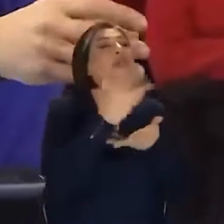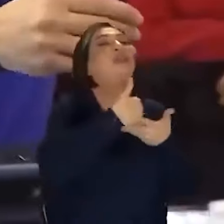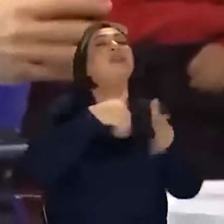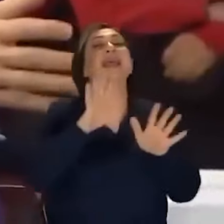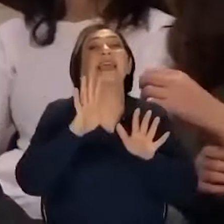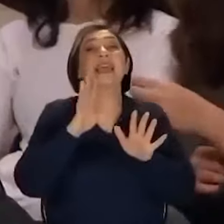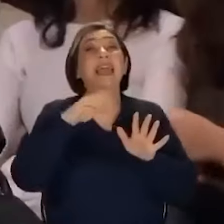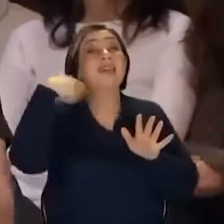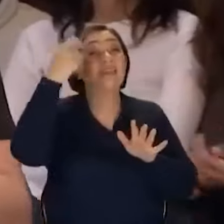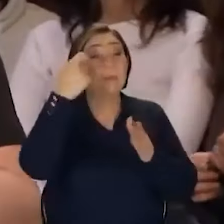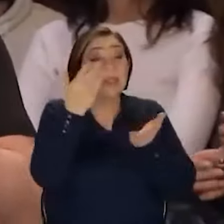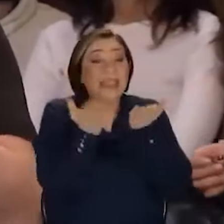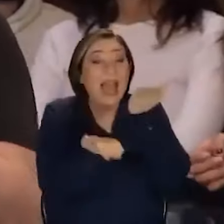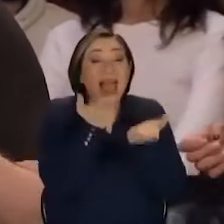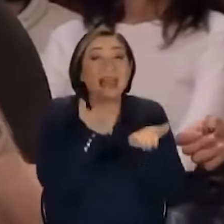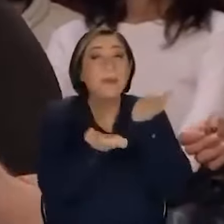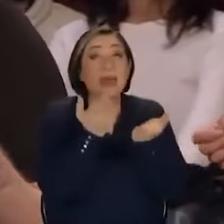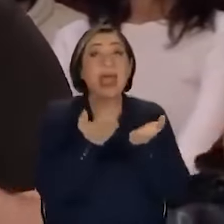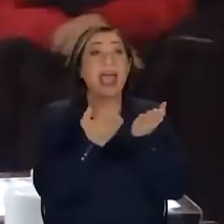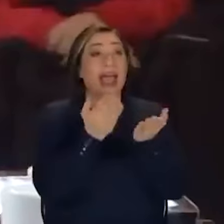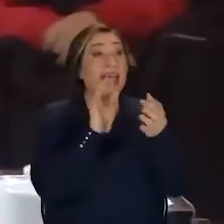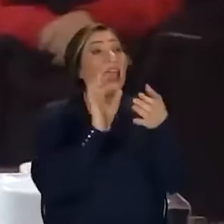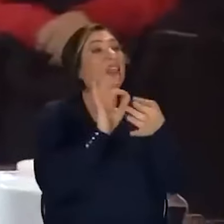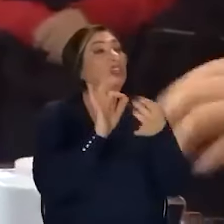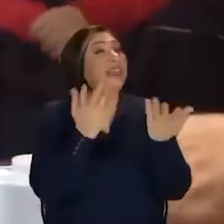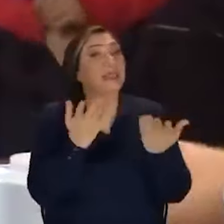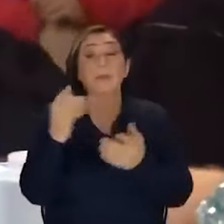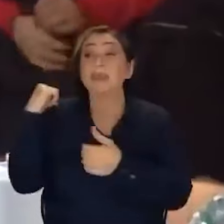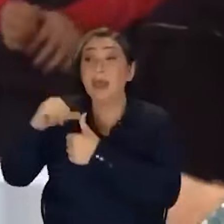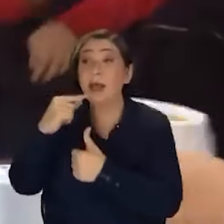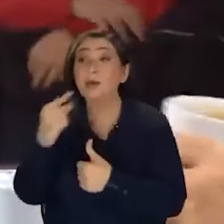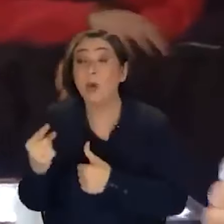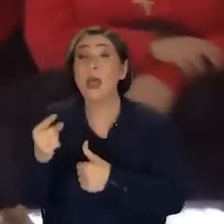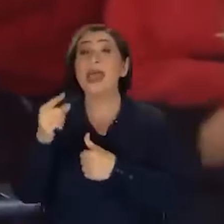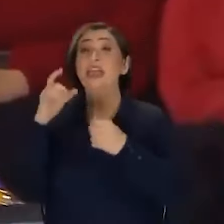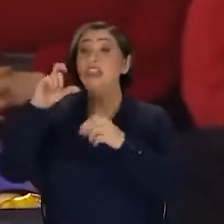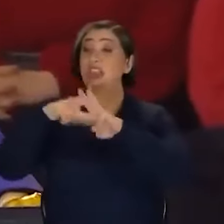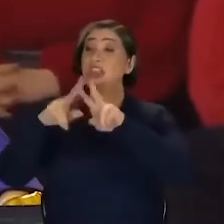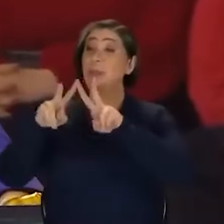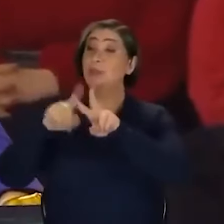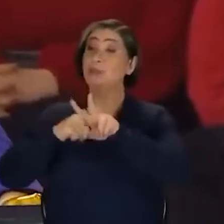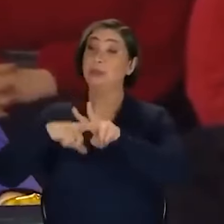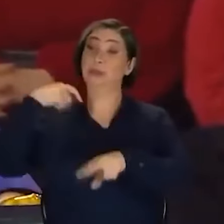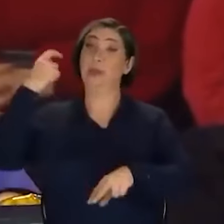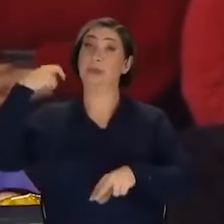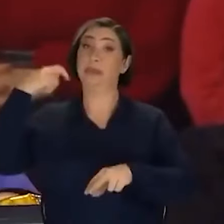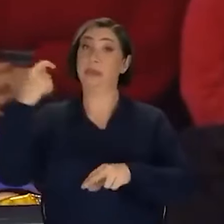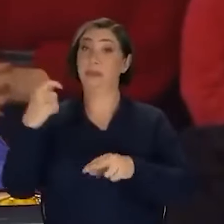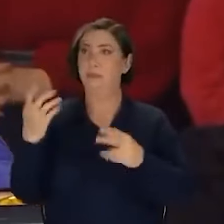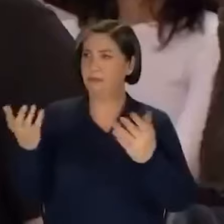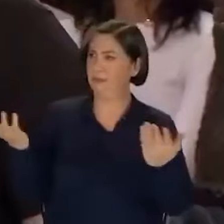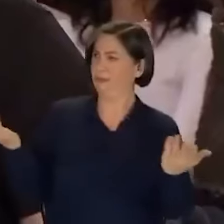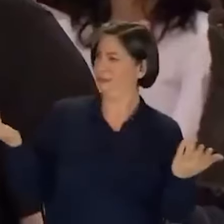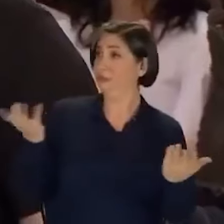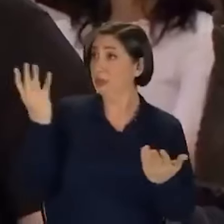yalnız filmleri değerlendirme fle İliş kur bir şey söyleyeceğim tekrar ediyorum diyor ki Cem Yılmaz sineması neden